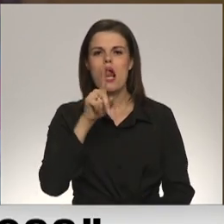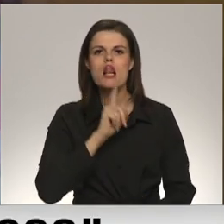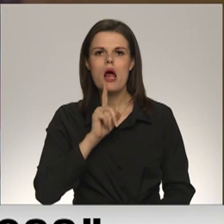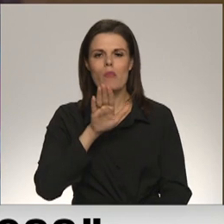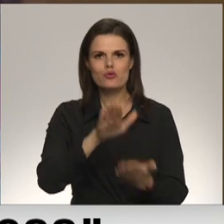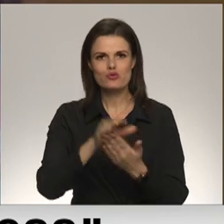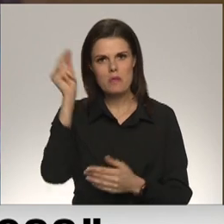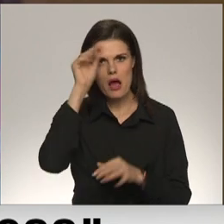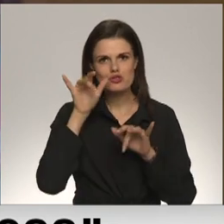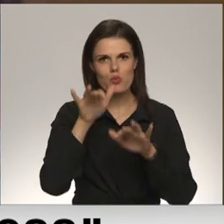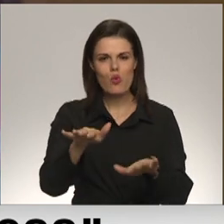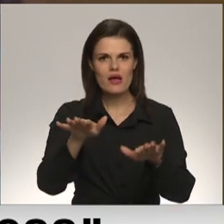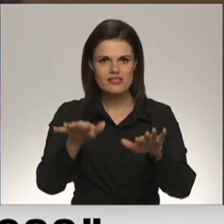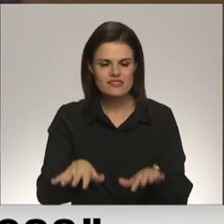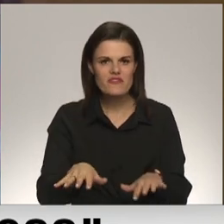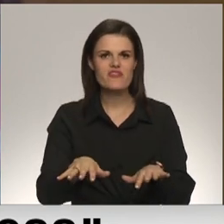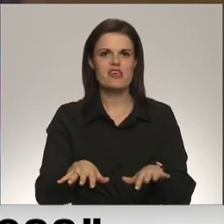uz mācību norises vietu,